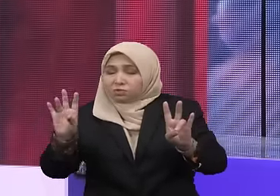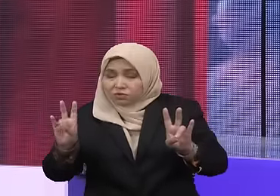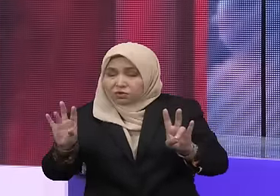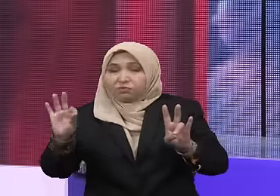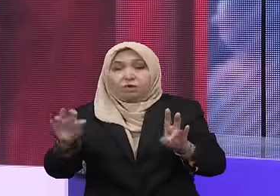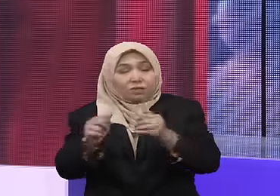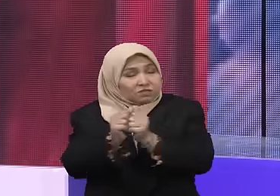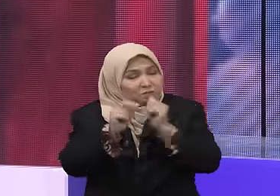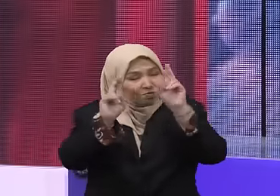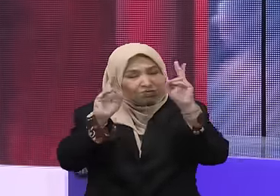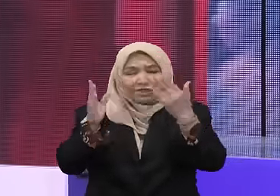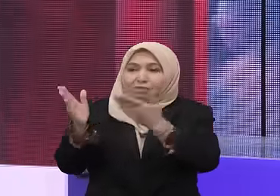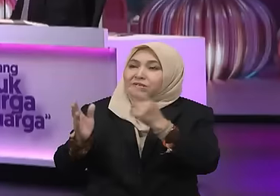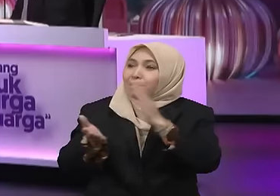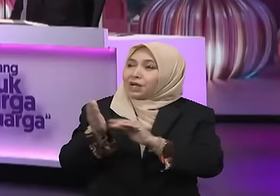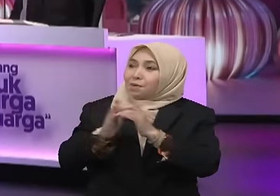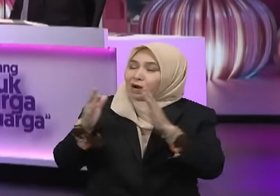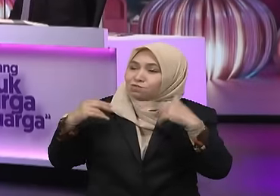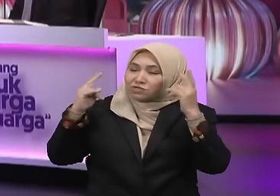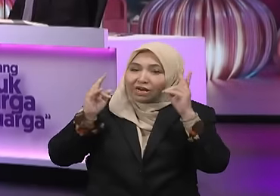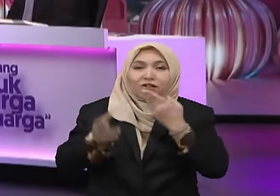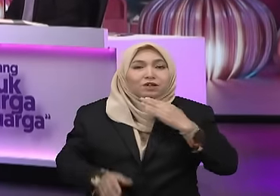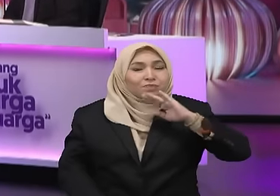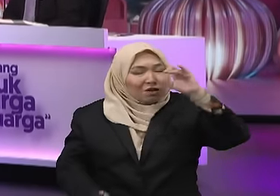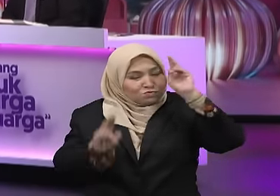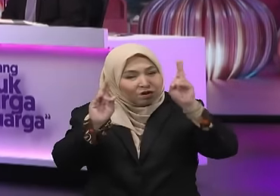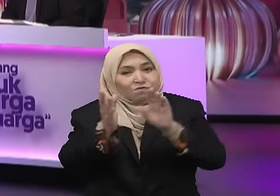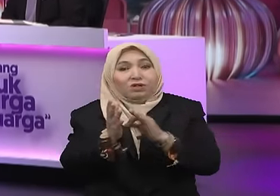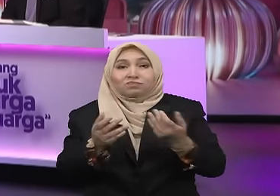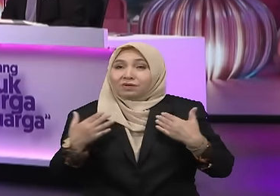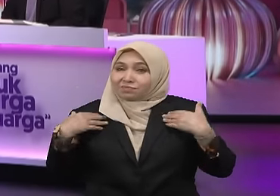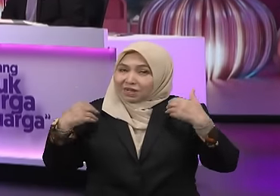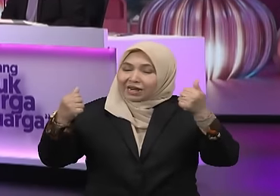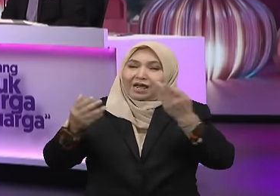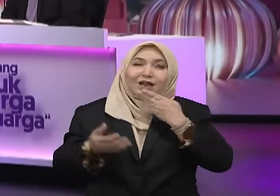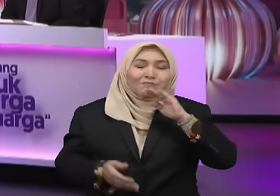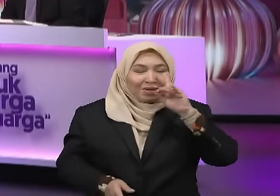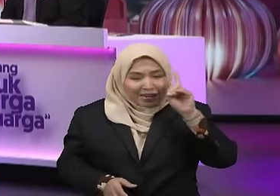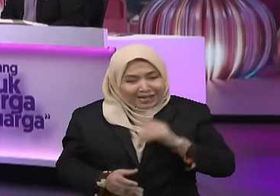Ustaz Tarmizi Abdul Rahman. Khabar Ustaz? Alhamdulillah Fadhil Safas.